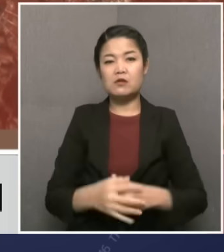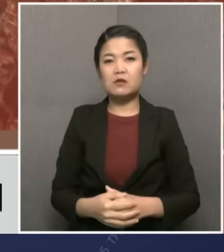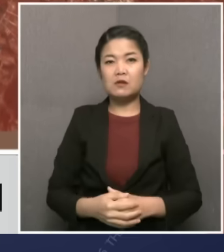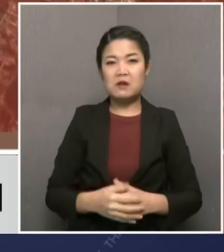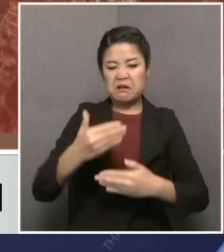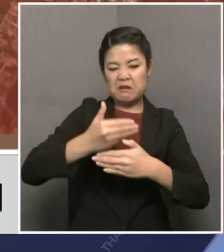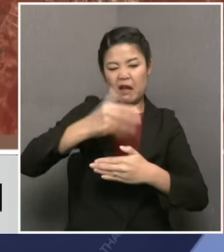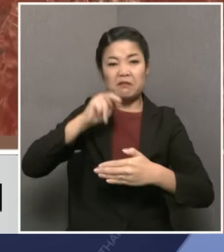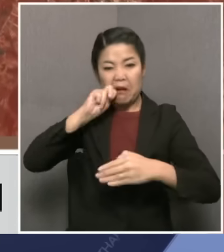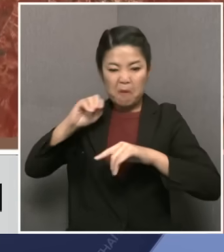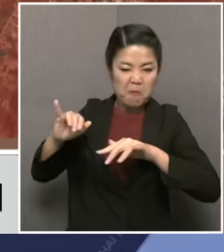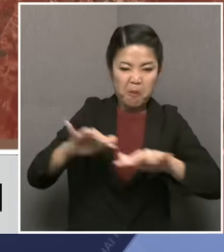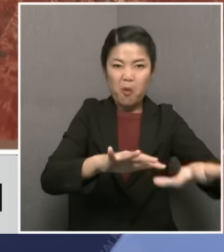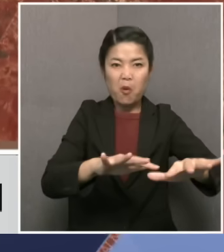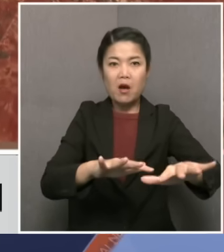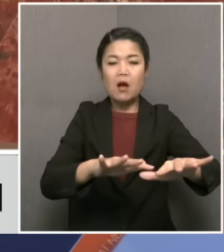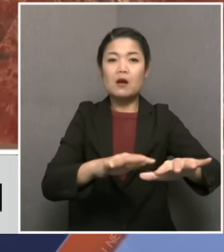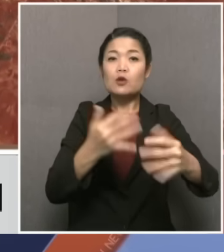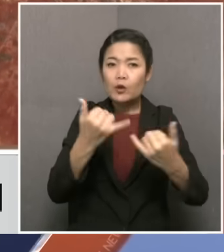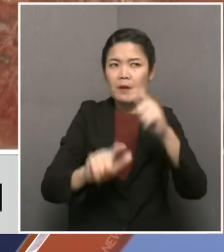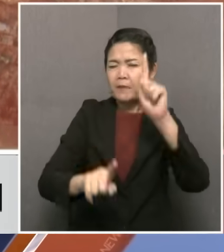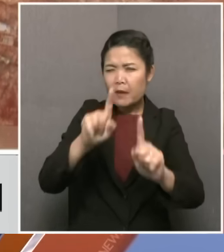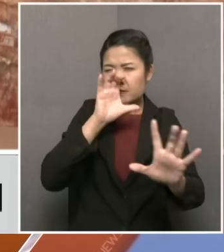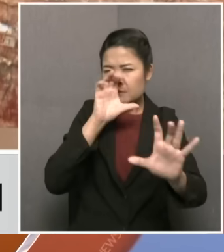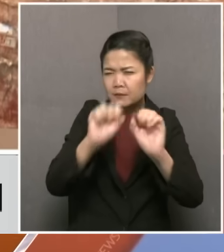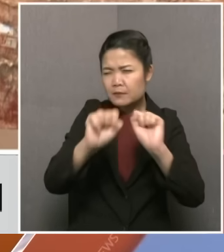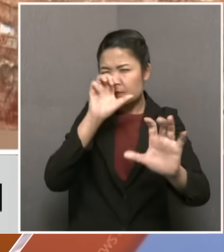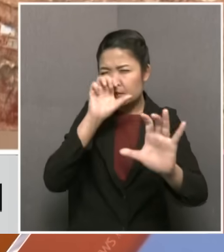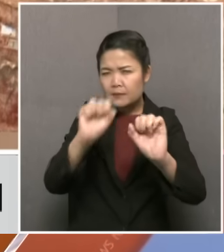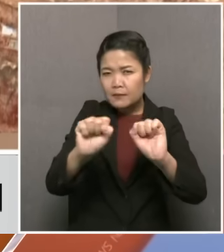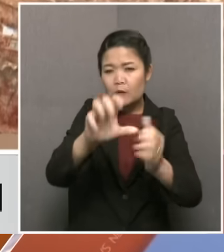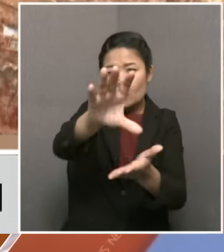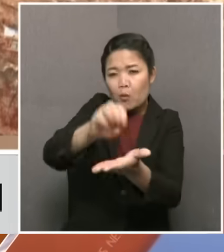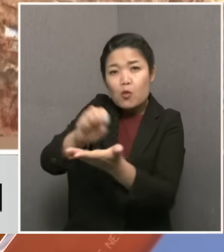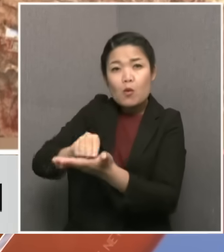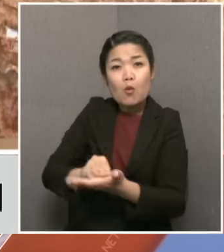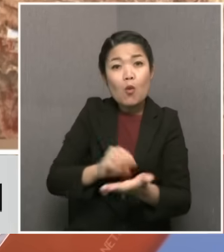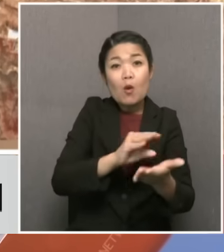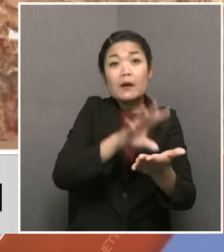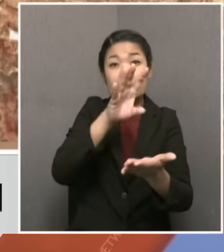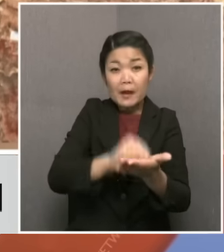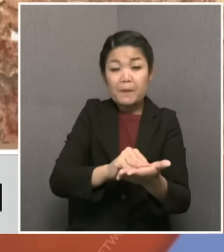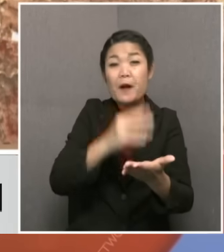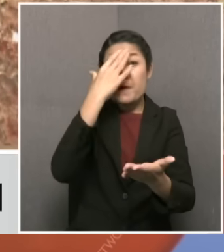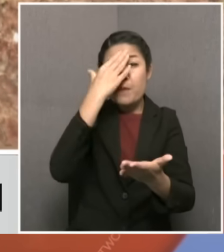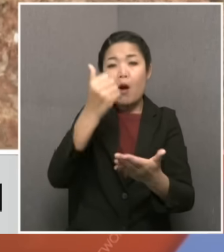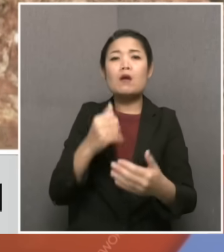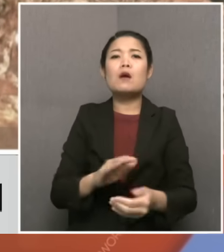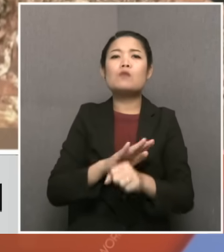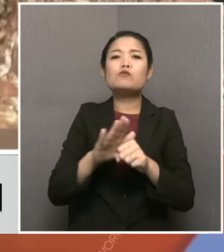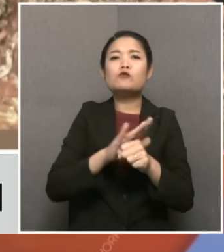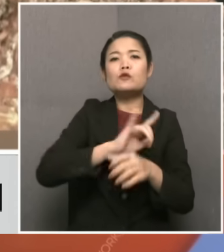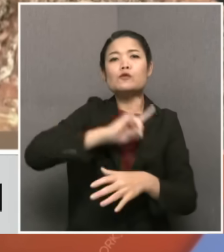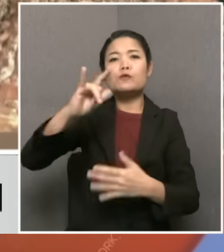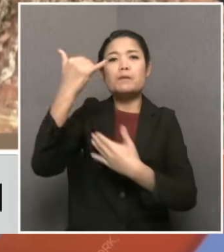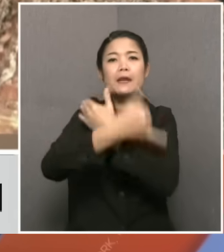ากนะครับผมประเมินดูขณะนี้เราพยายามรวบรวมข้อมูลนะครับพอดีจังหวะนั้นผมไปอังกฤษพอดีแล้วไปเจอผู้เชี่